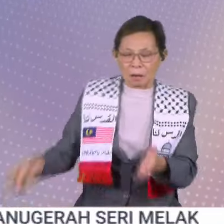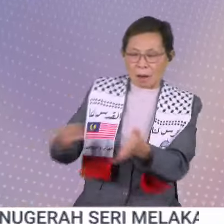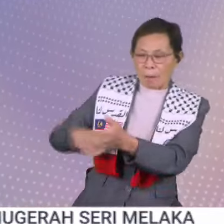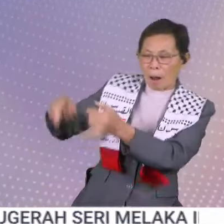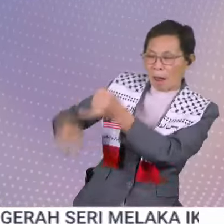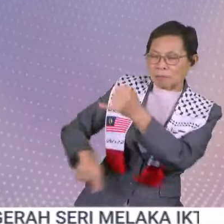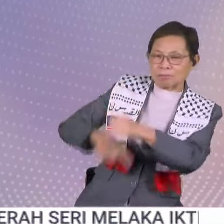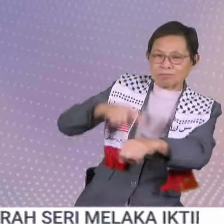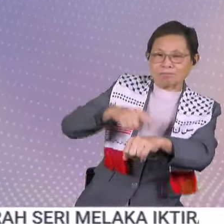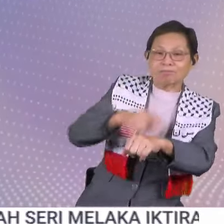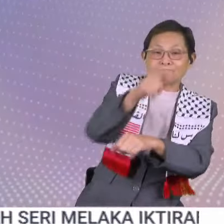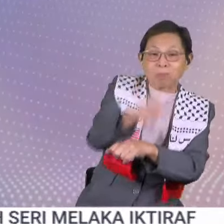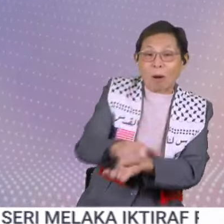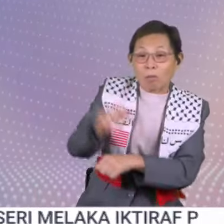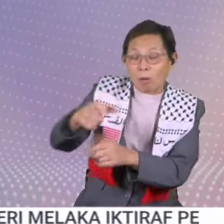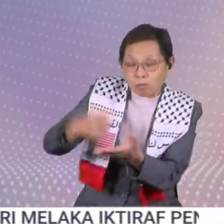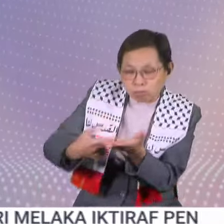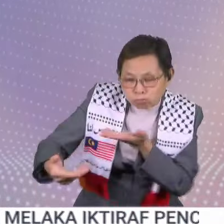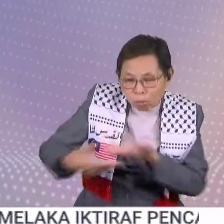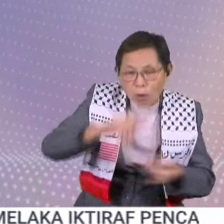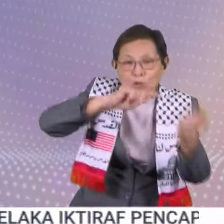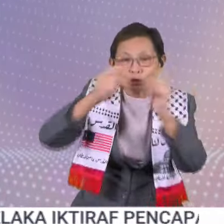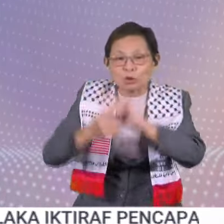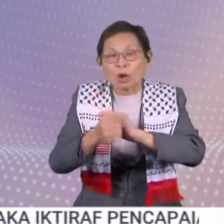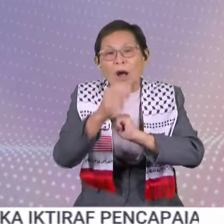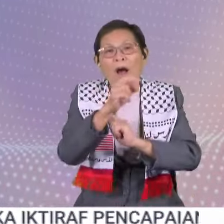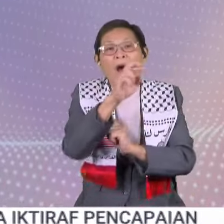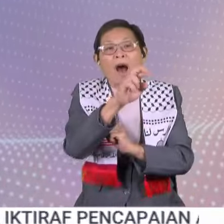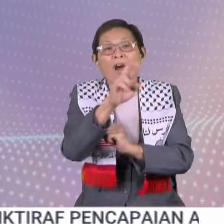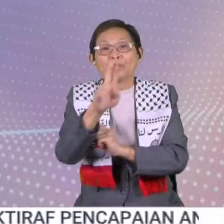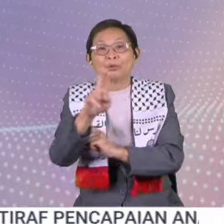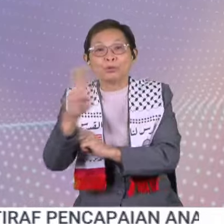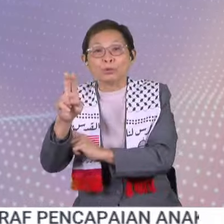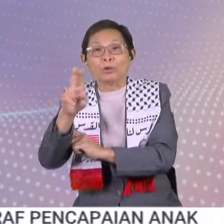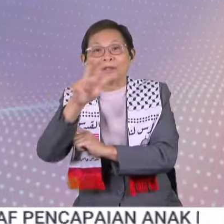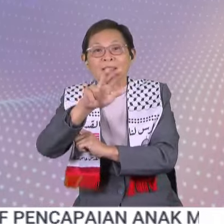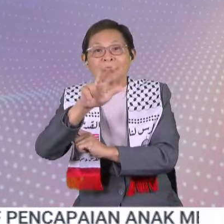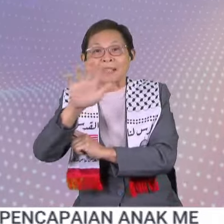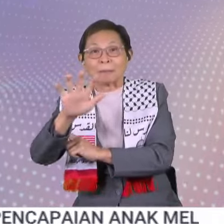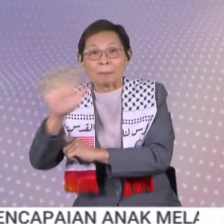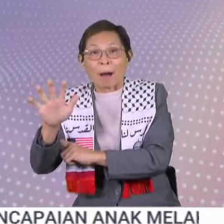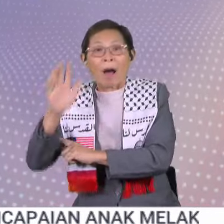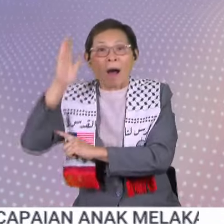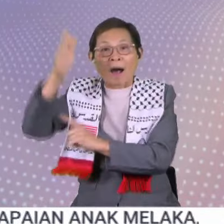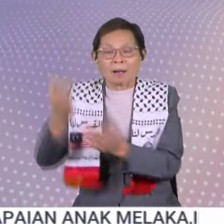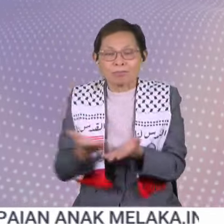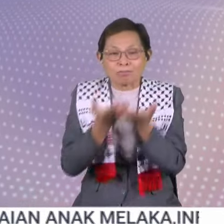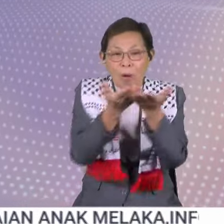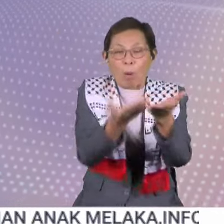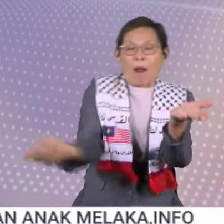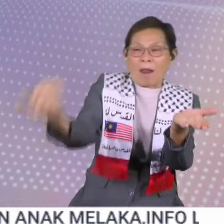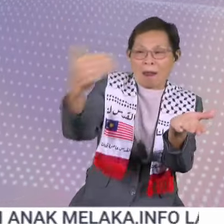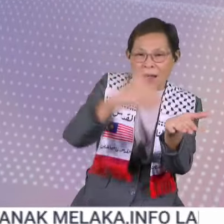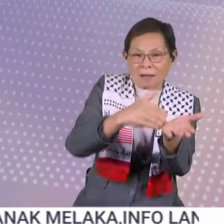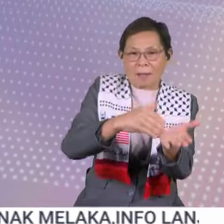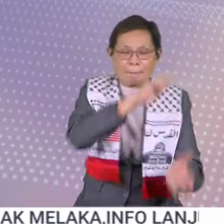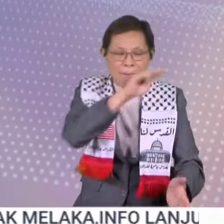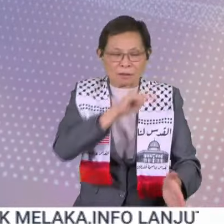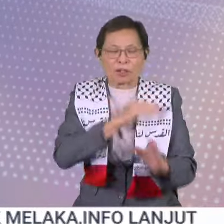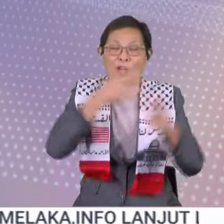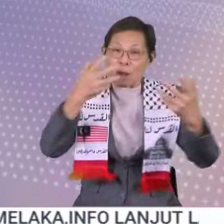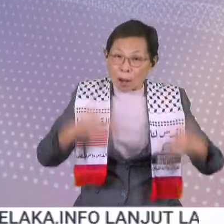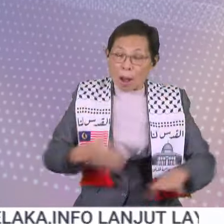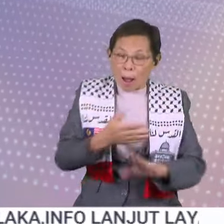Laporan akhir sesi libat urus bagi meminda rang undang-undang RUU 355 akan dibawa semula ke Kabinet